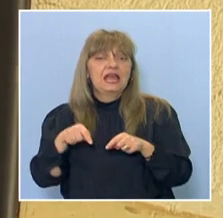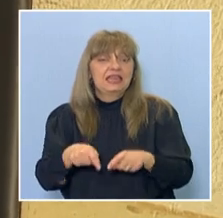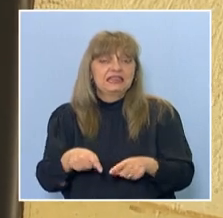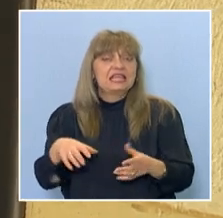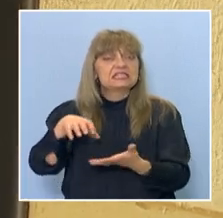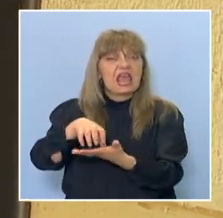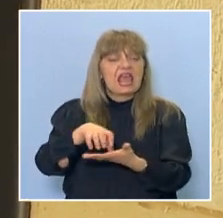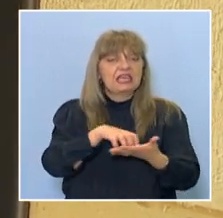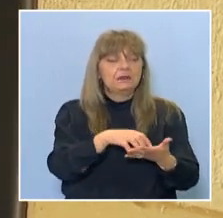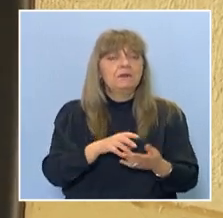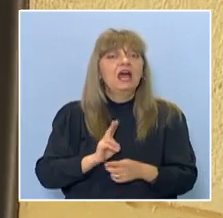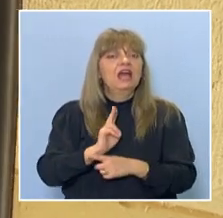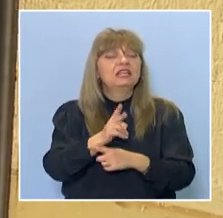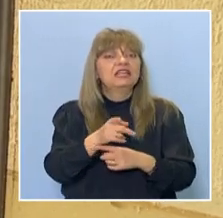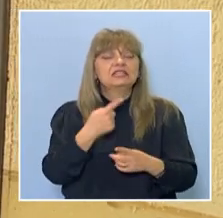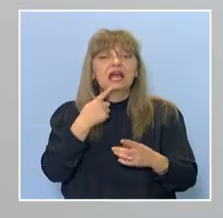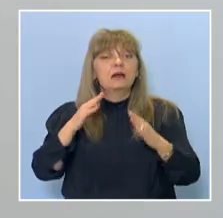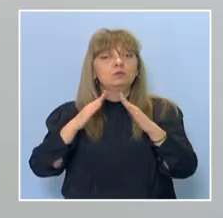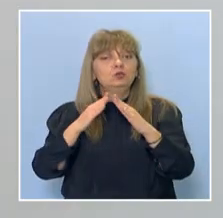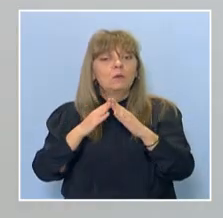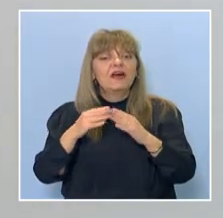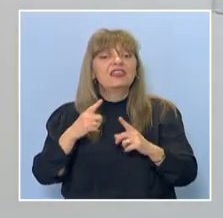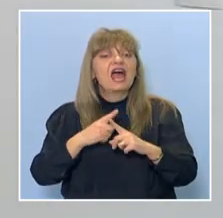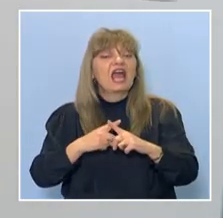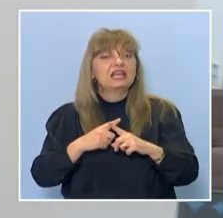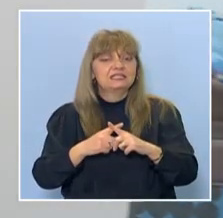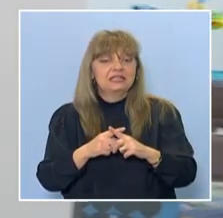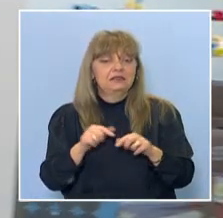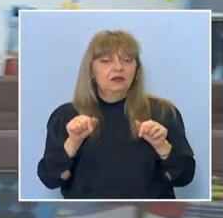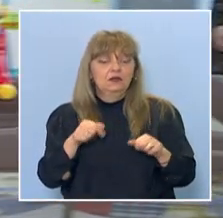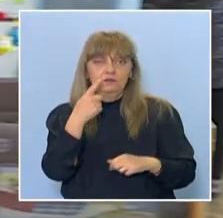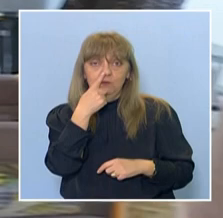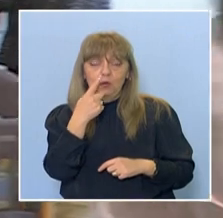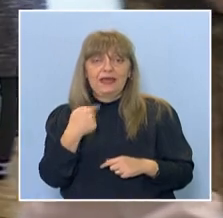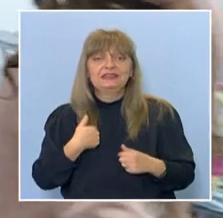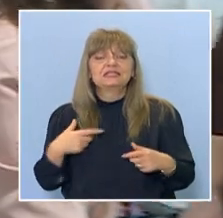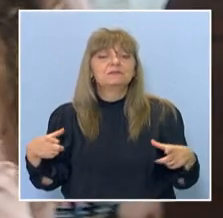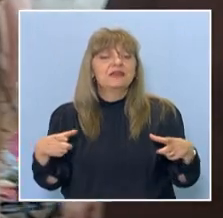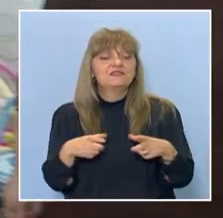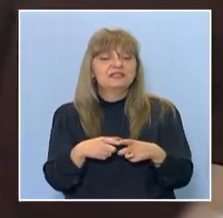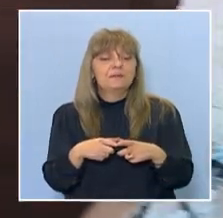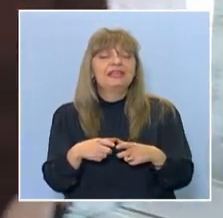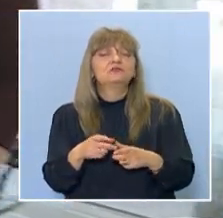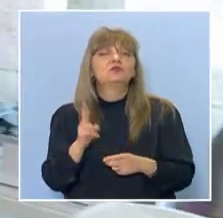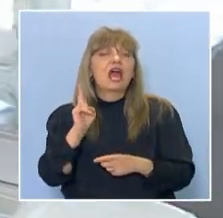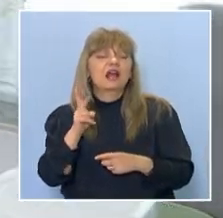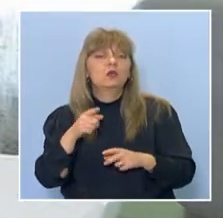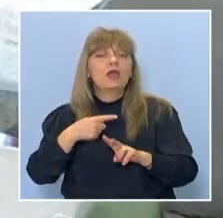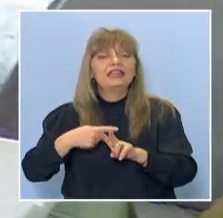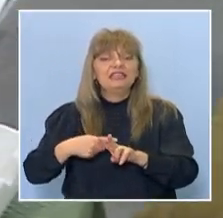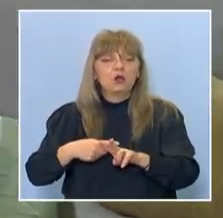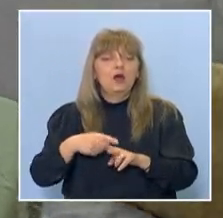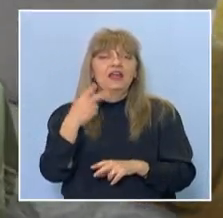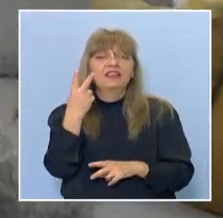общностния център тръгна към дома на Християна. В момента сме в семейството на Калоян и Никола, две